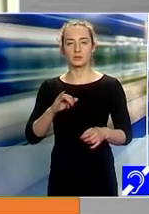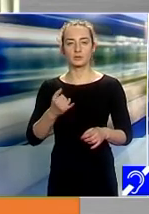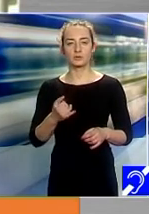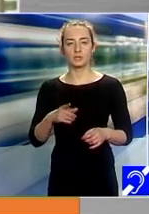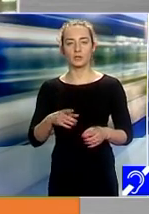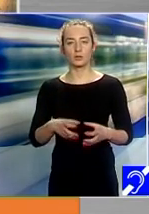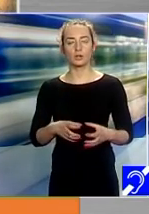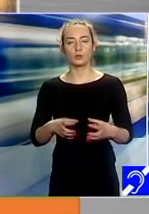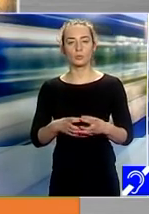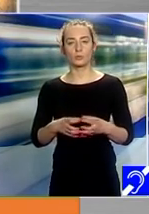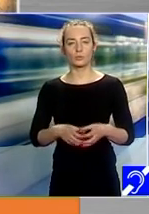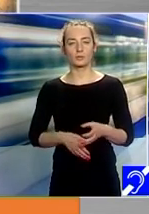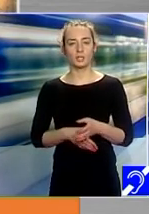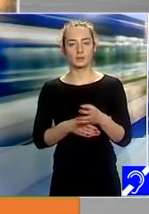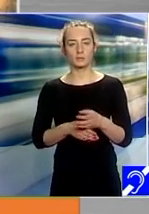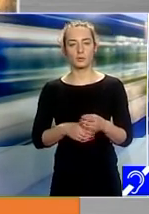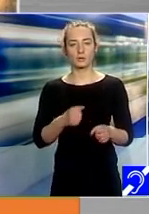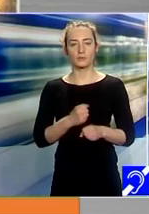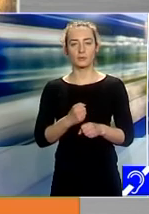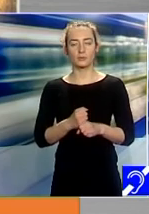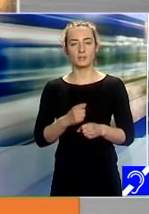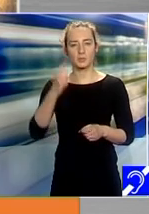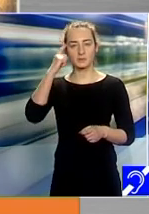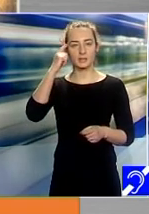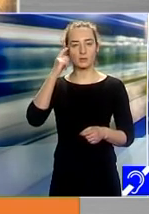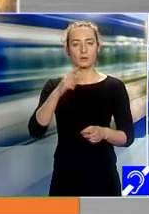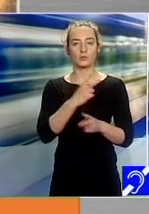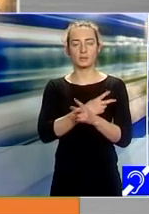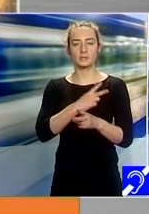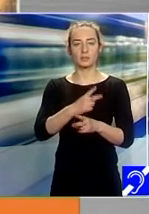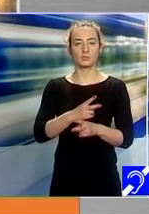de suport și de către psihologul Institutului, domnișoara Florina Pop.